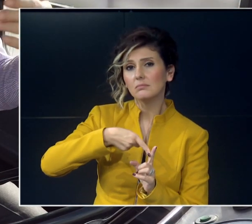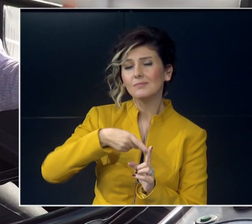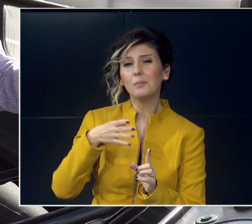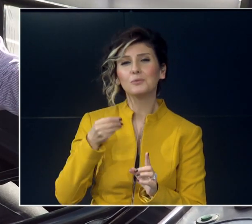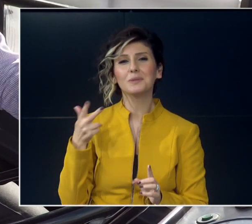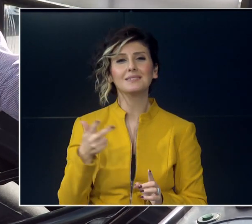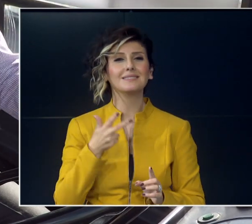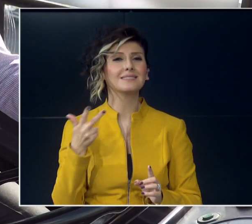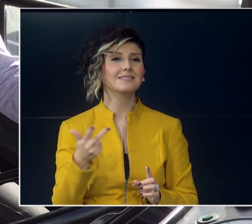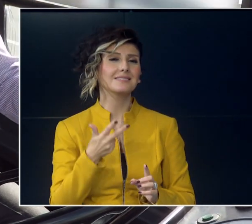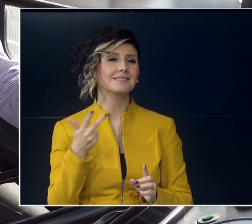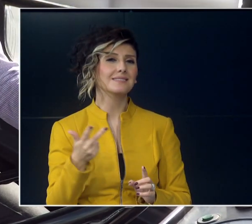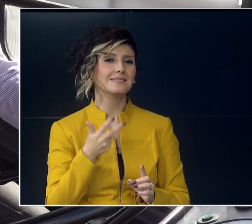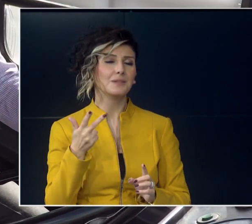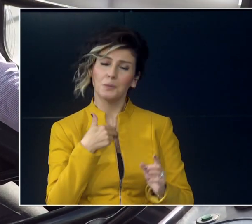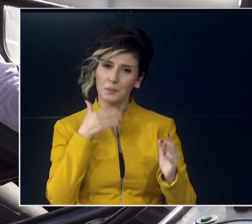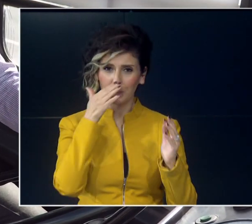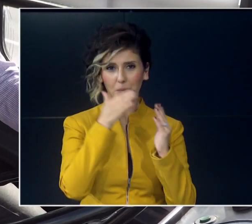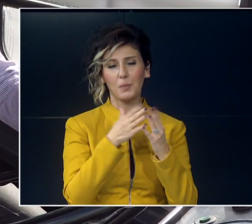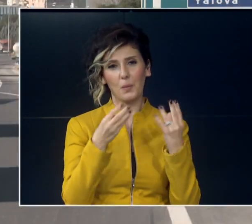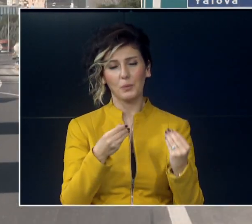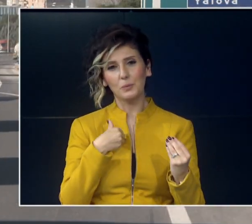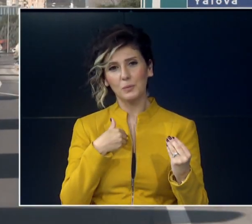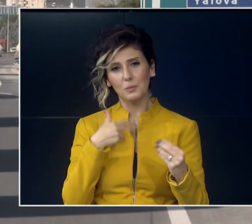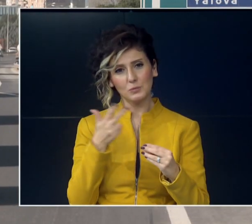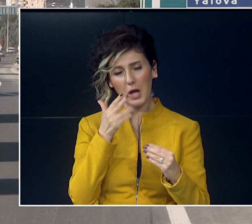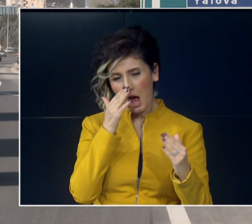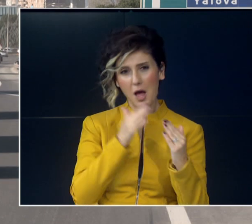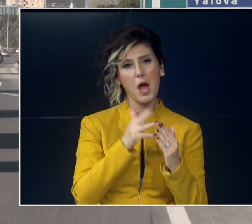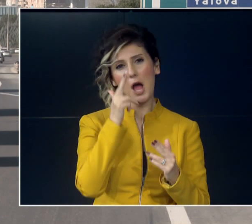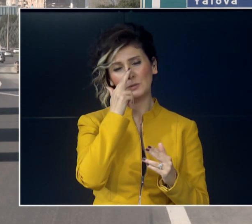hızlı uyum sağladı.